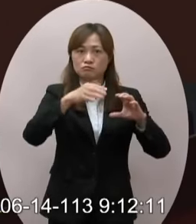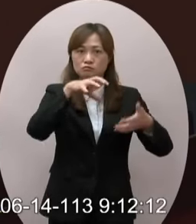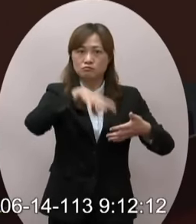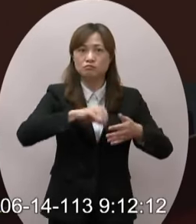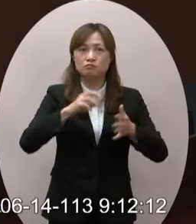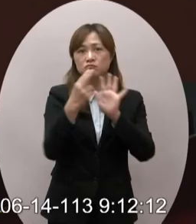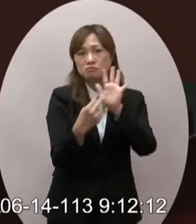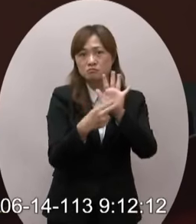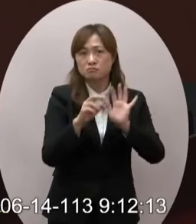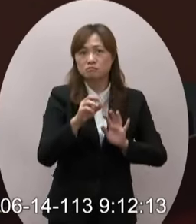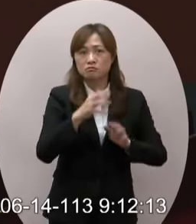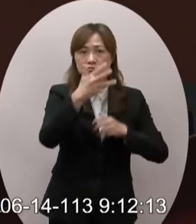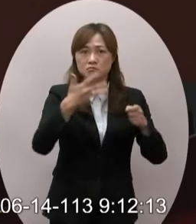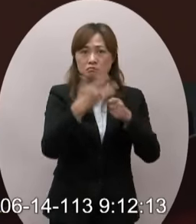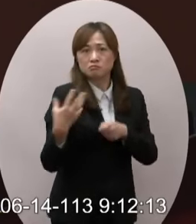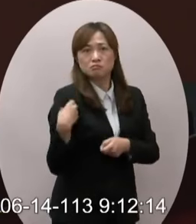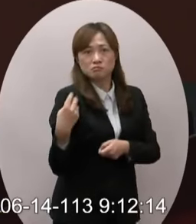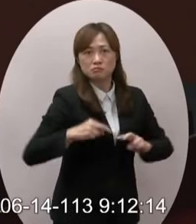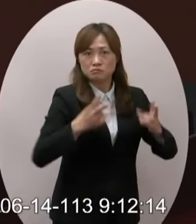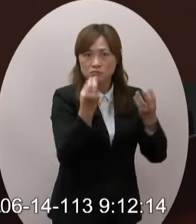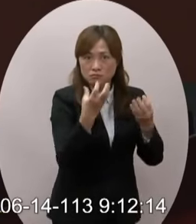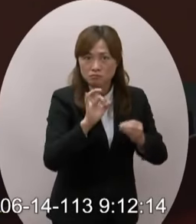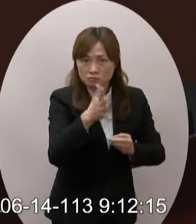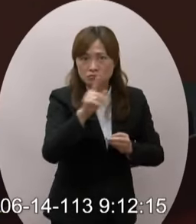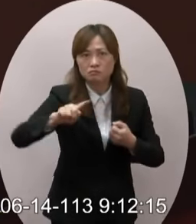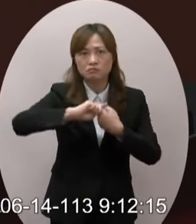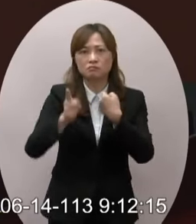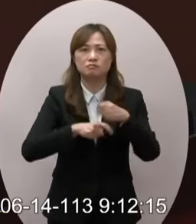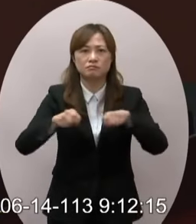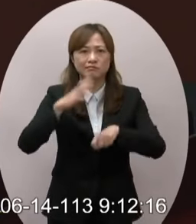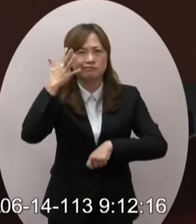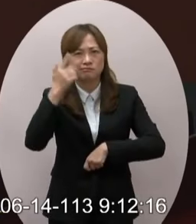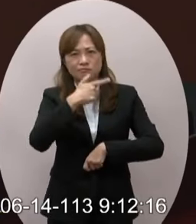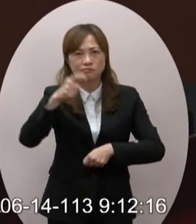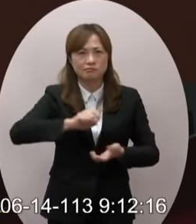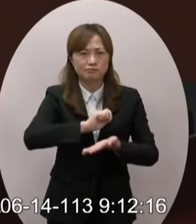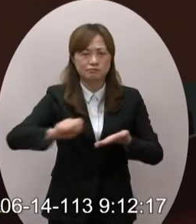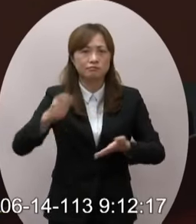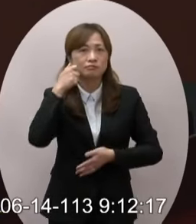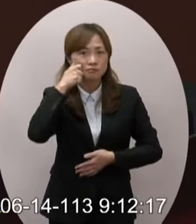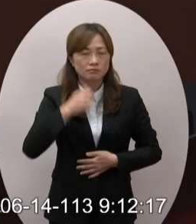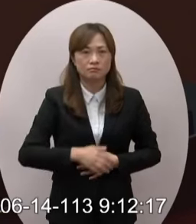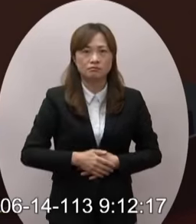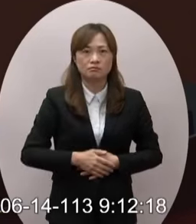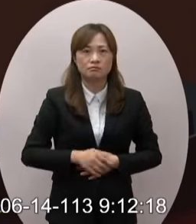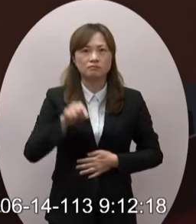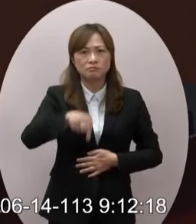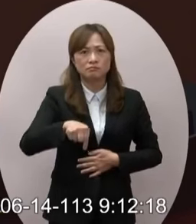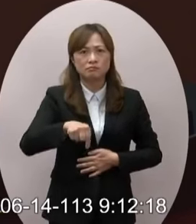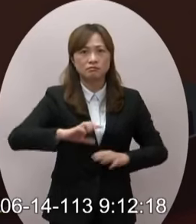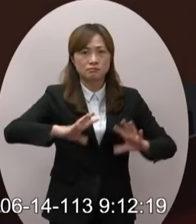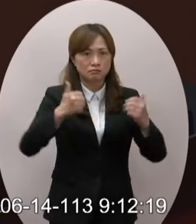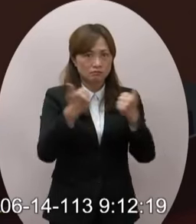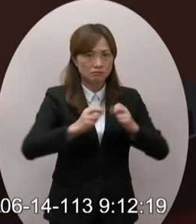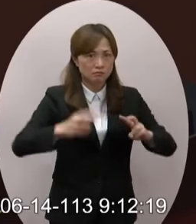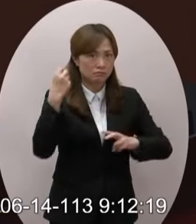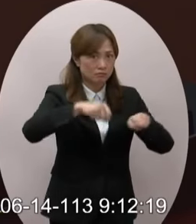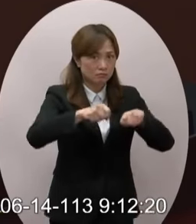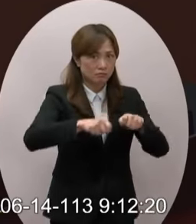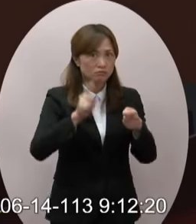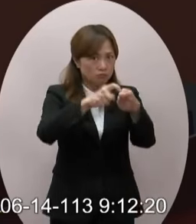为法案太难，所以写不出来。先不论这次国会改革法案的核心价值跟